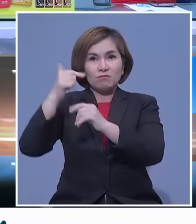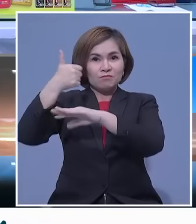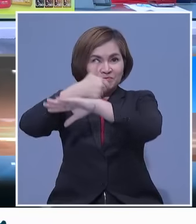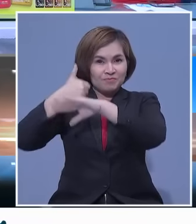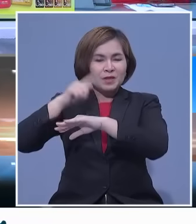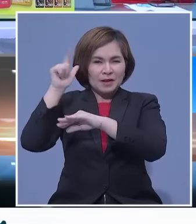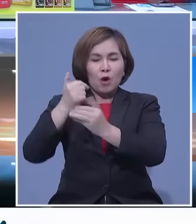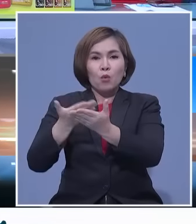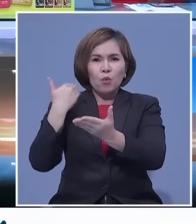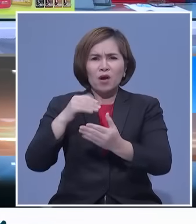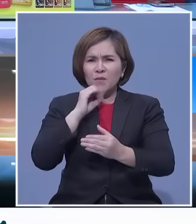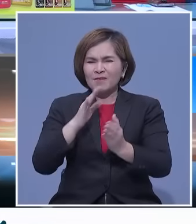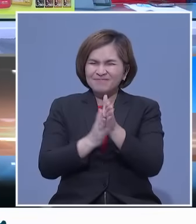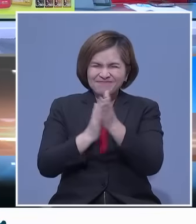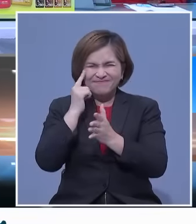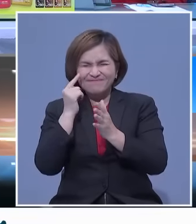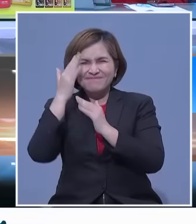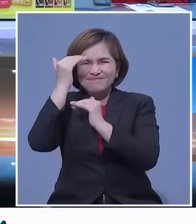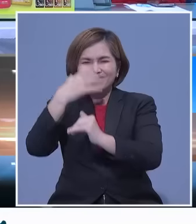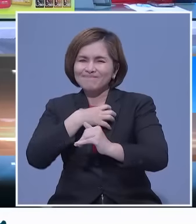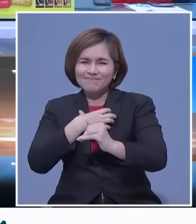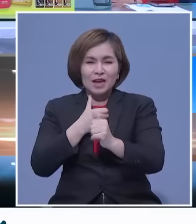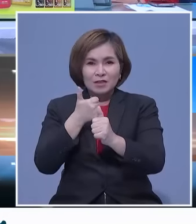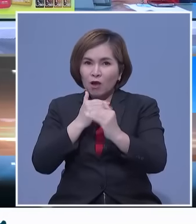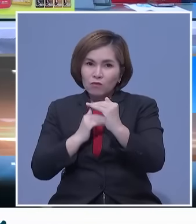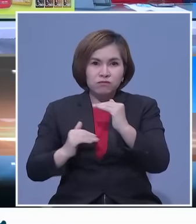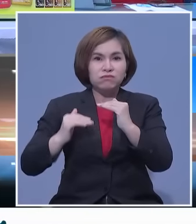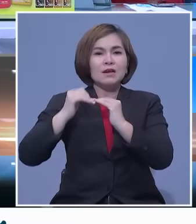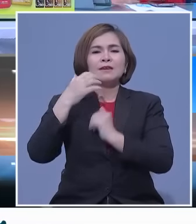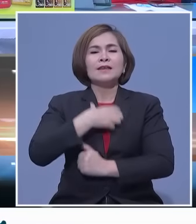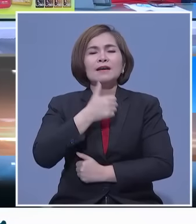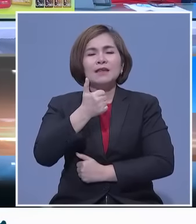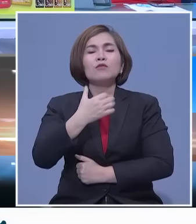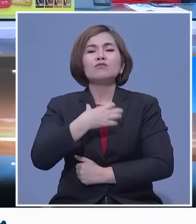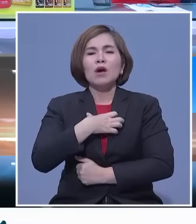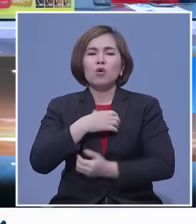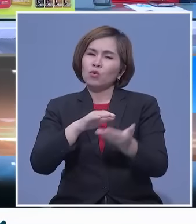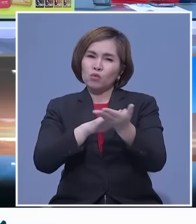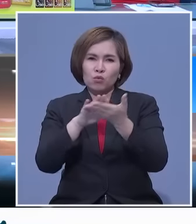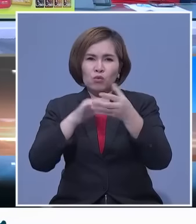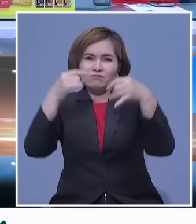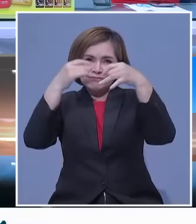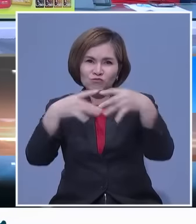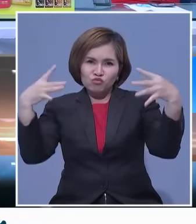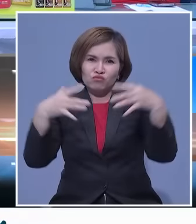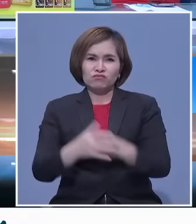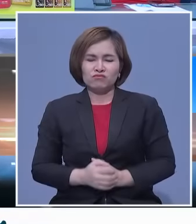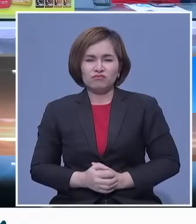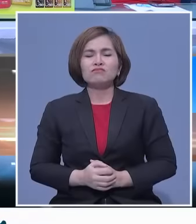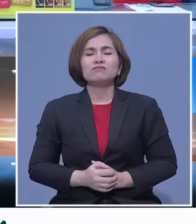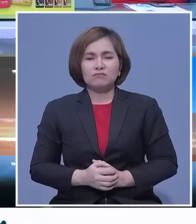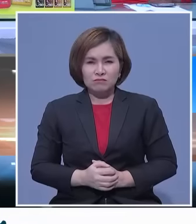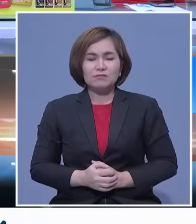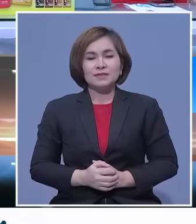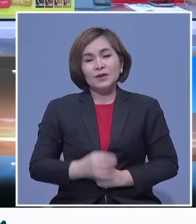ไอ้ที่เราบอกว่าโอ้โหเข้าไปแล้วคิดว่าตัวเองเนี่ยจะลุกทันนะเหมือนแชร์ลูกโซ่แล้วคิดว่าตัวเองเป็นหัวน้อยมากๆยอดพีระมิดนู่นน่ะถึงจะรวยใช่